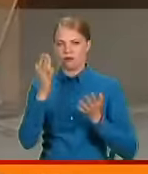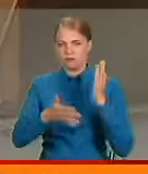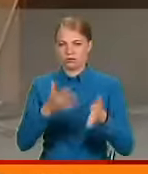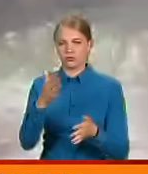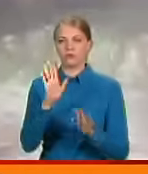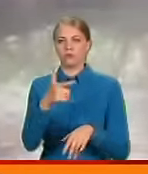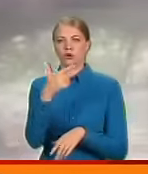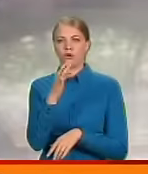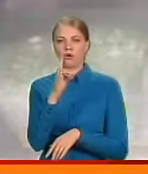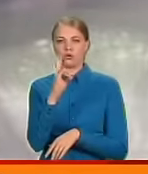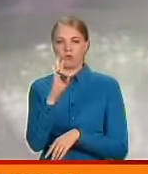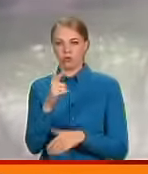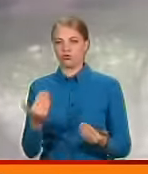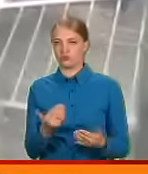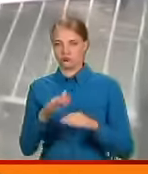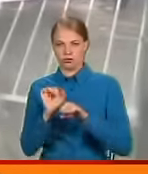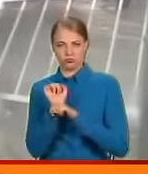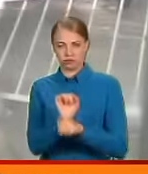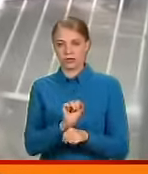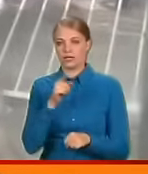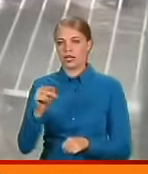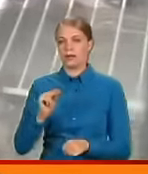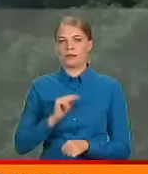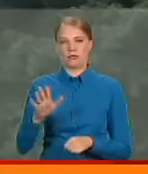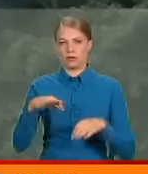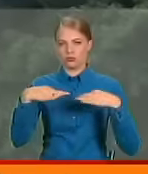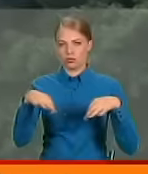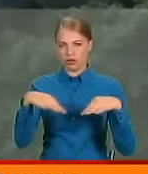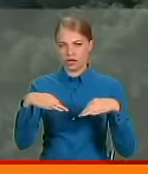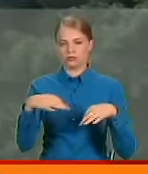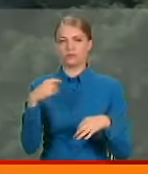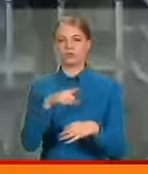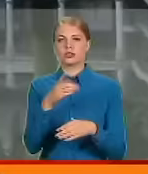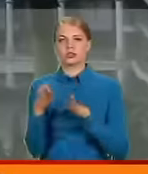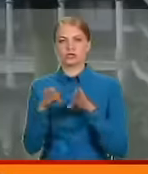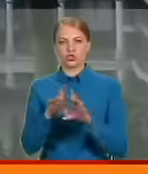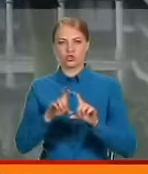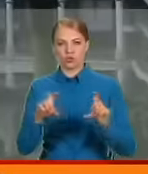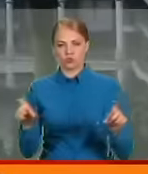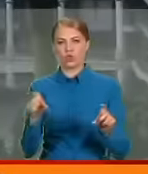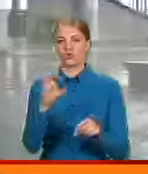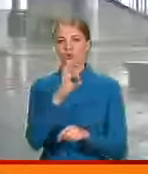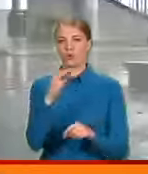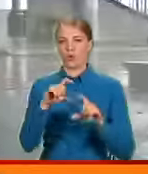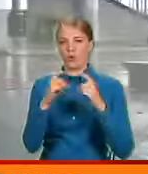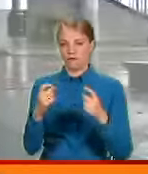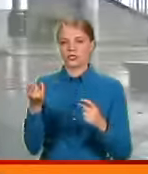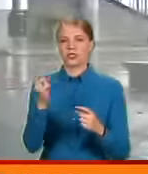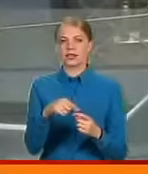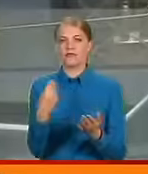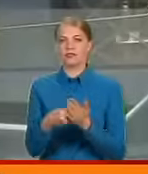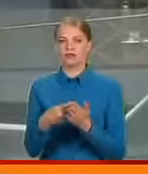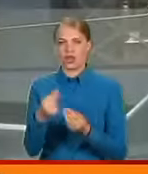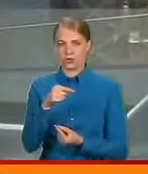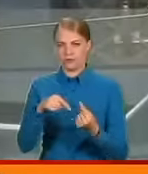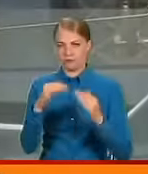У Гонконзі життя майже завмерло. Там не працює громадський транспорт. Зачинено школи, офіси, ба навіть фінансову